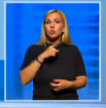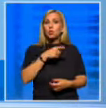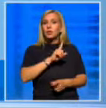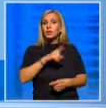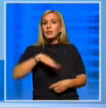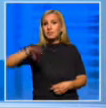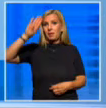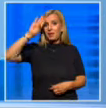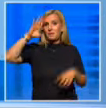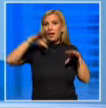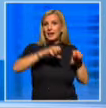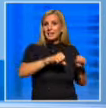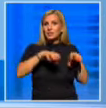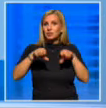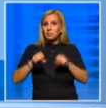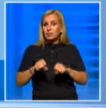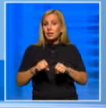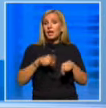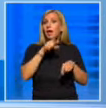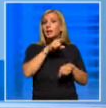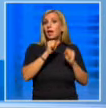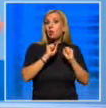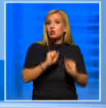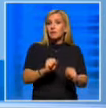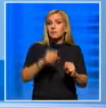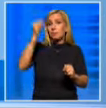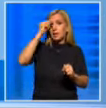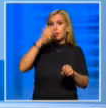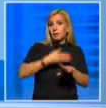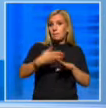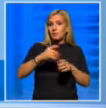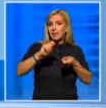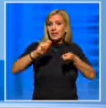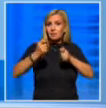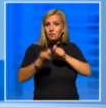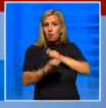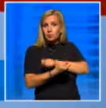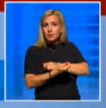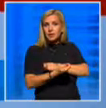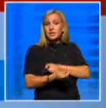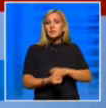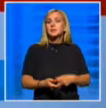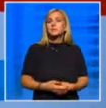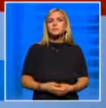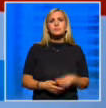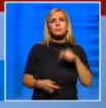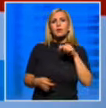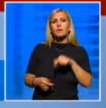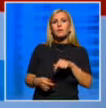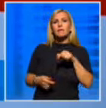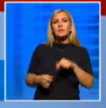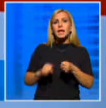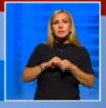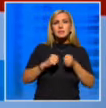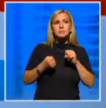от България да проведе реформите, които ще ни направят нормална европейска държава. Само, че ще кажа ли, че ако в тази битка, която